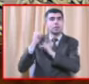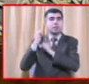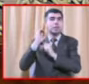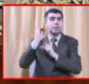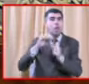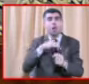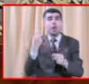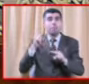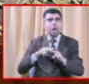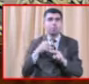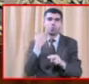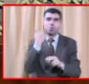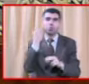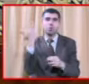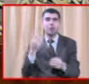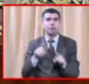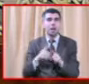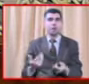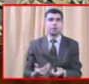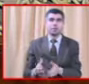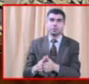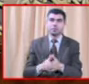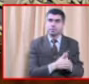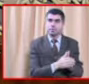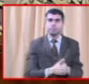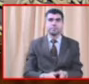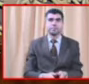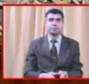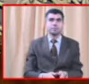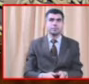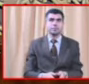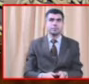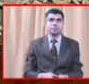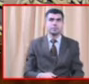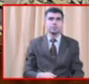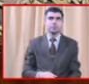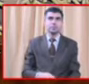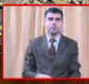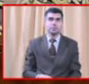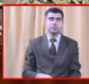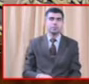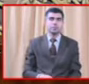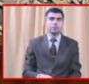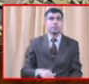كلمة الفريق التقدم الديمقراطي. كلمة الفريق التقدم